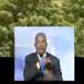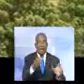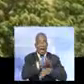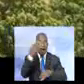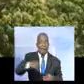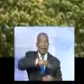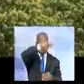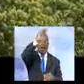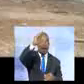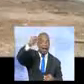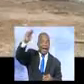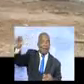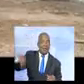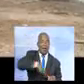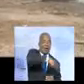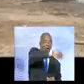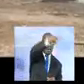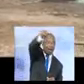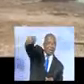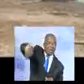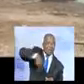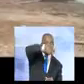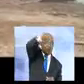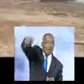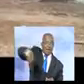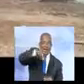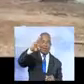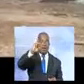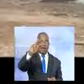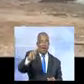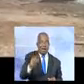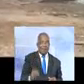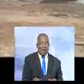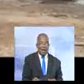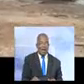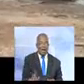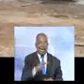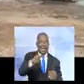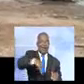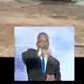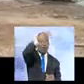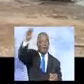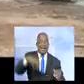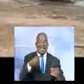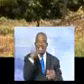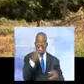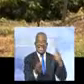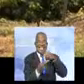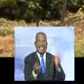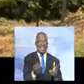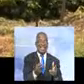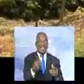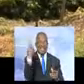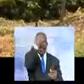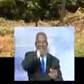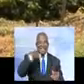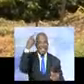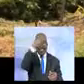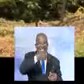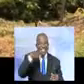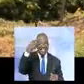Tonkmi, fait 1223 mètres d'altitude. Il y a aussi la dent de Mans composée de roches jumelles, c'est même le